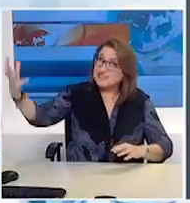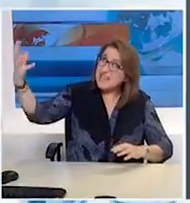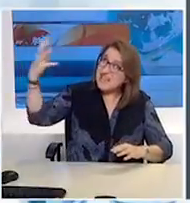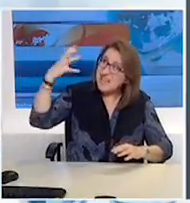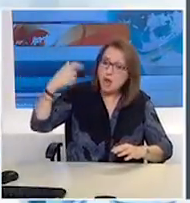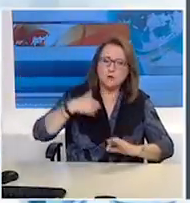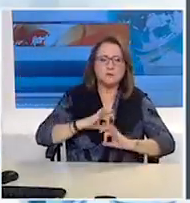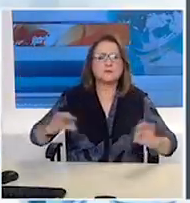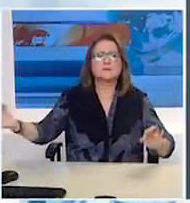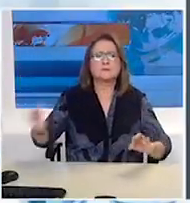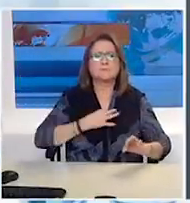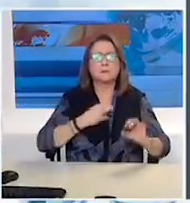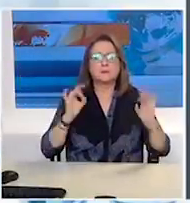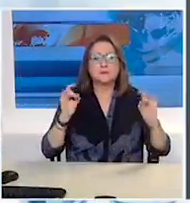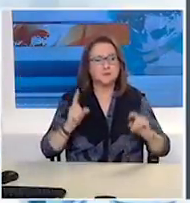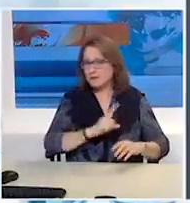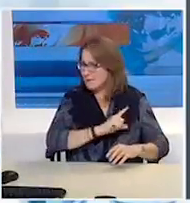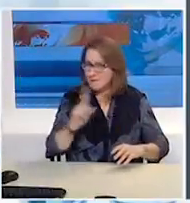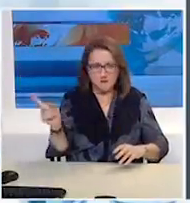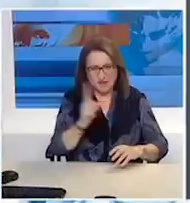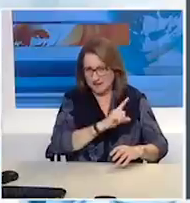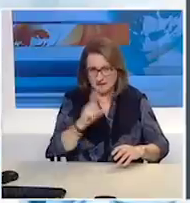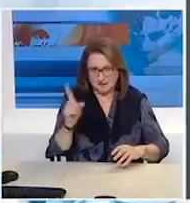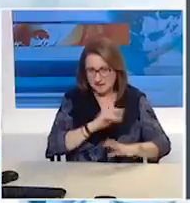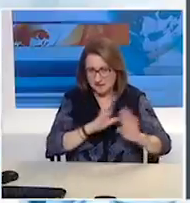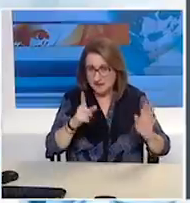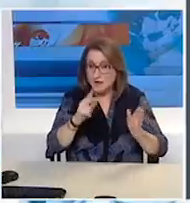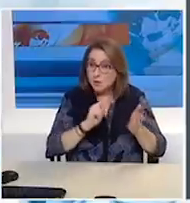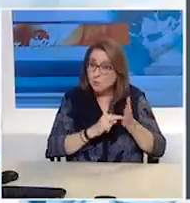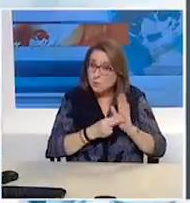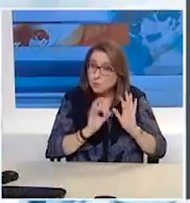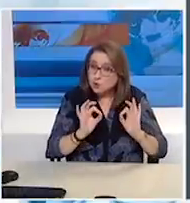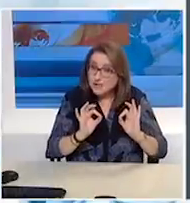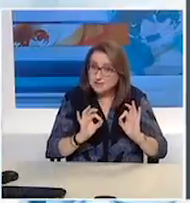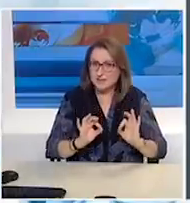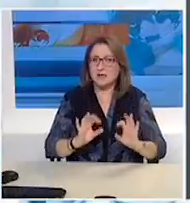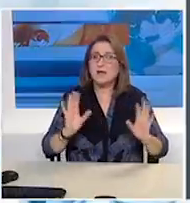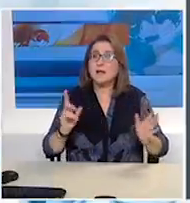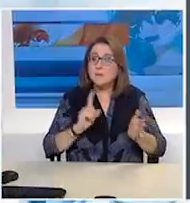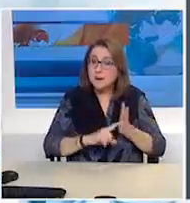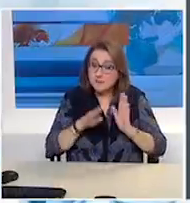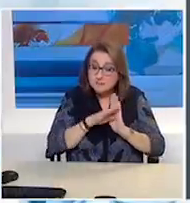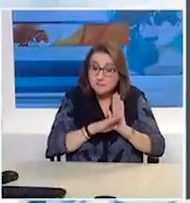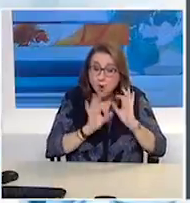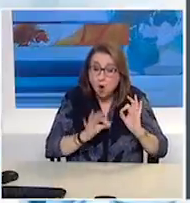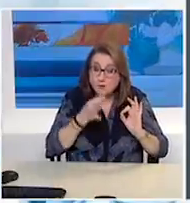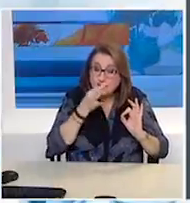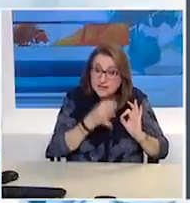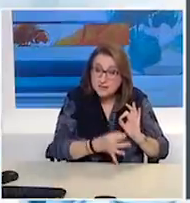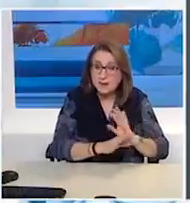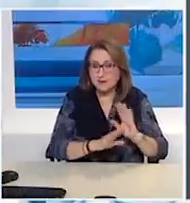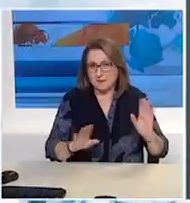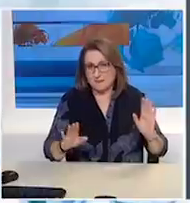κορονοϊό. Ας προσέξουμε λοιπόν να έχουμε υγιεινές στρατηγικές αυτές τις μέρες. Επίσης,